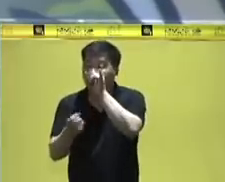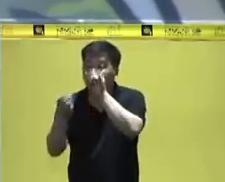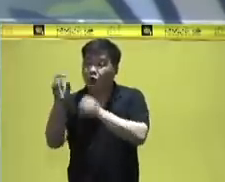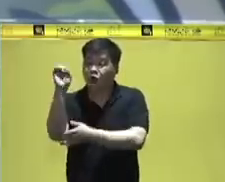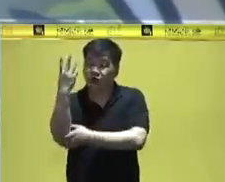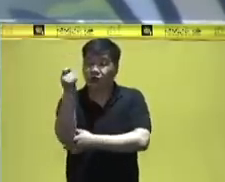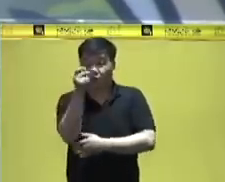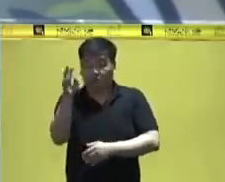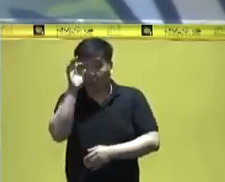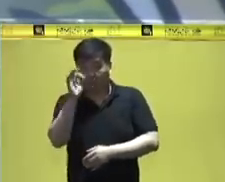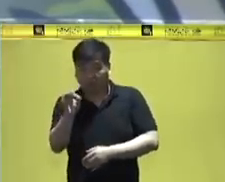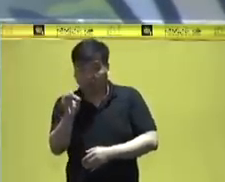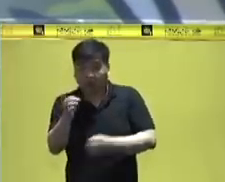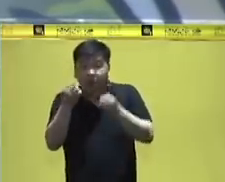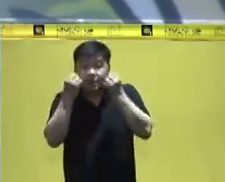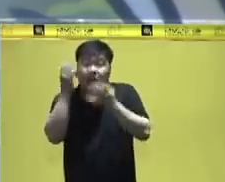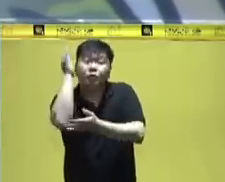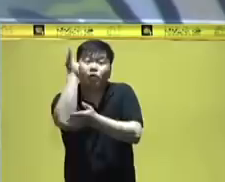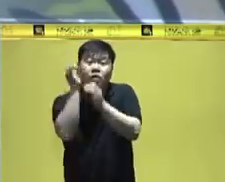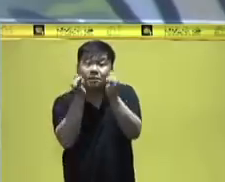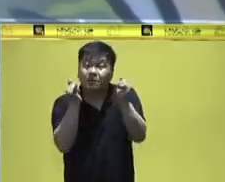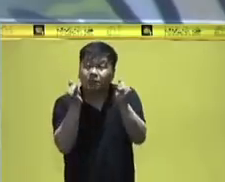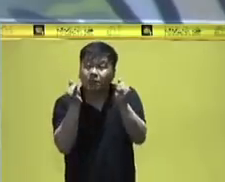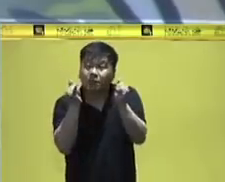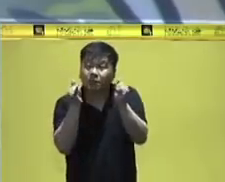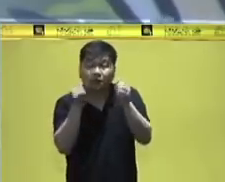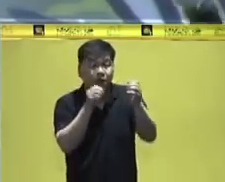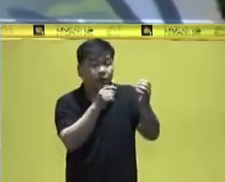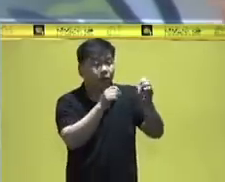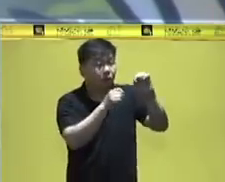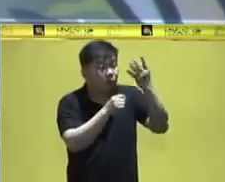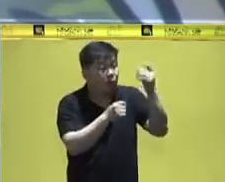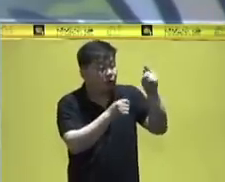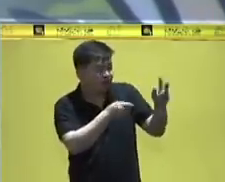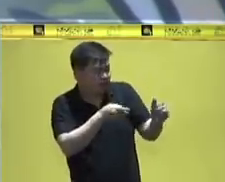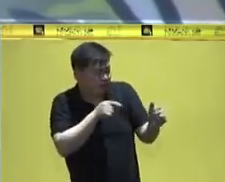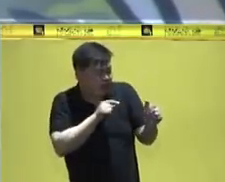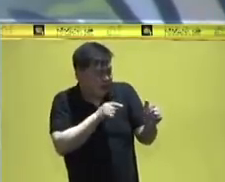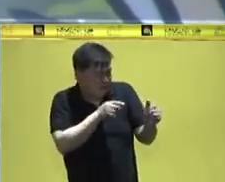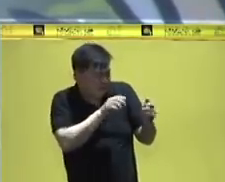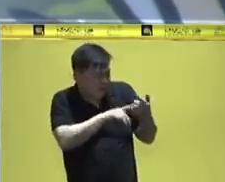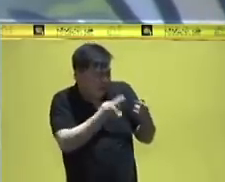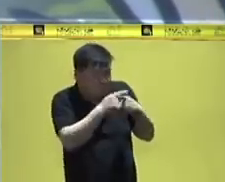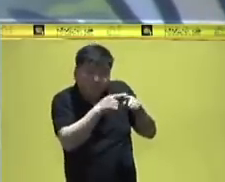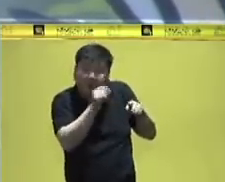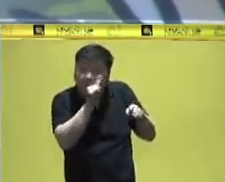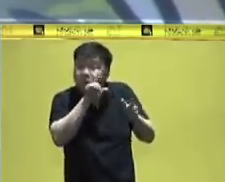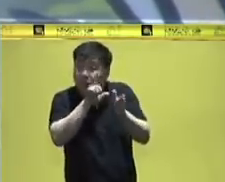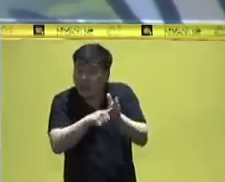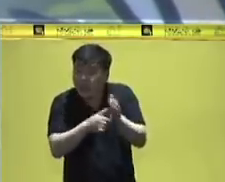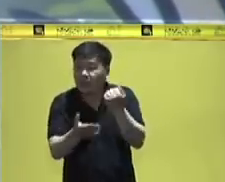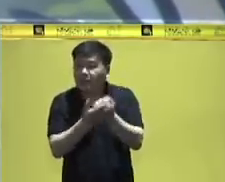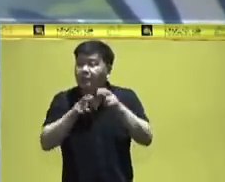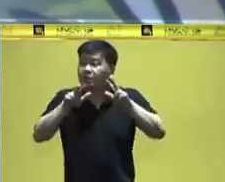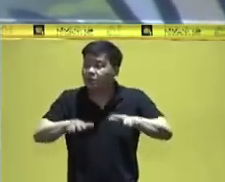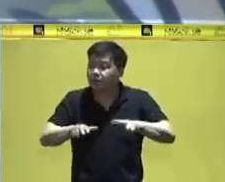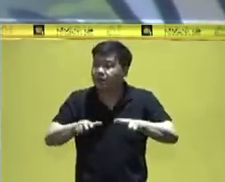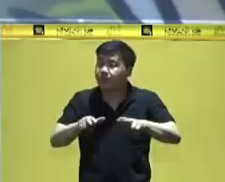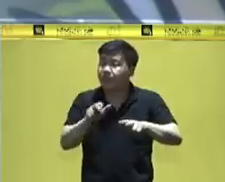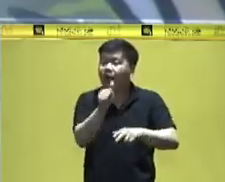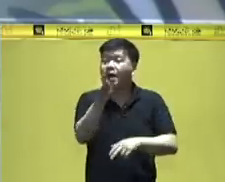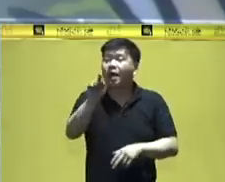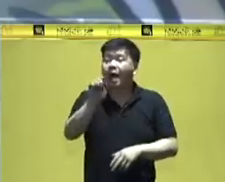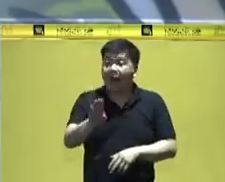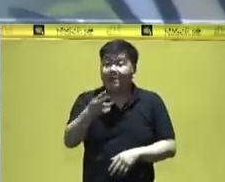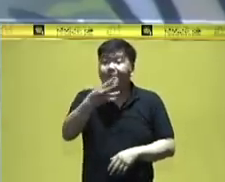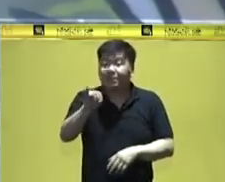언론에서도 포탈이 새로운 시민들의 그런 언론을 만들어내는 이 상황에서는 이제는 정말 우리가 합리적이고 그다음에